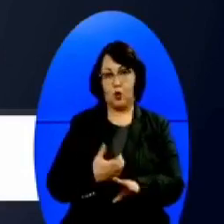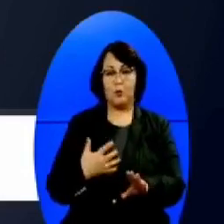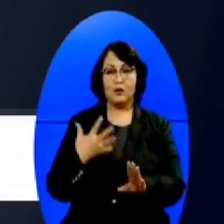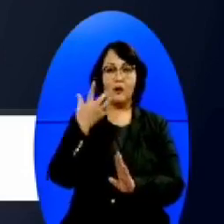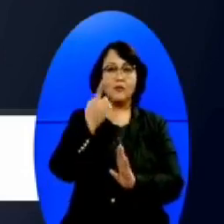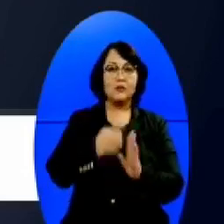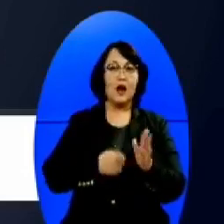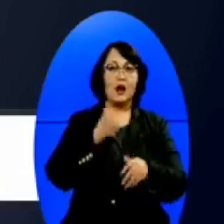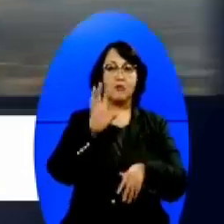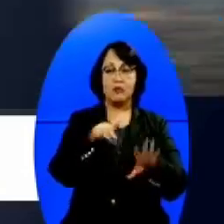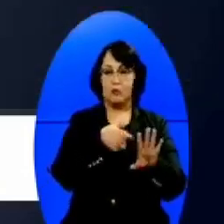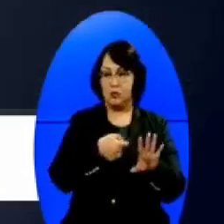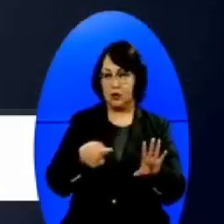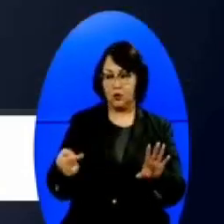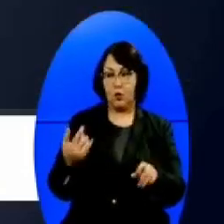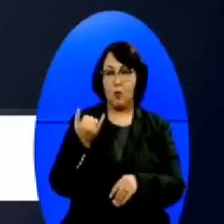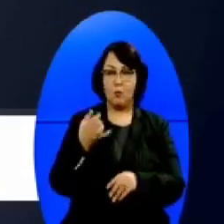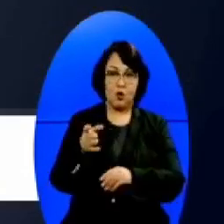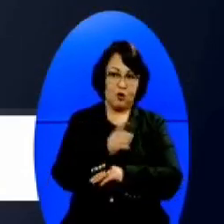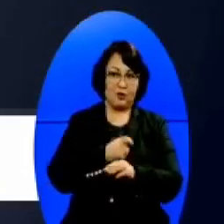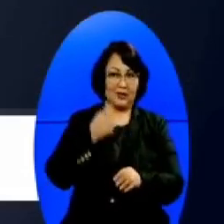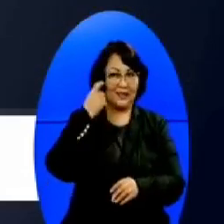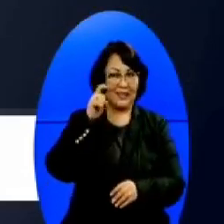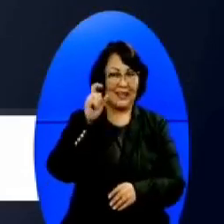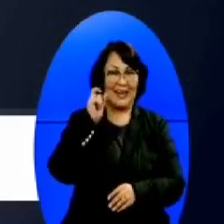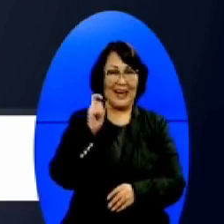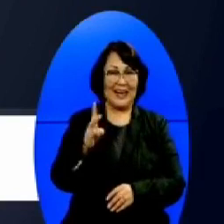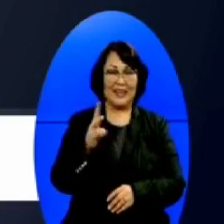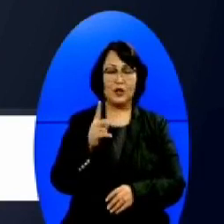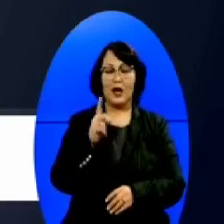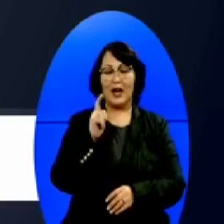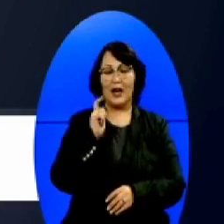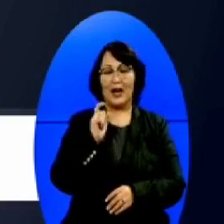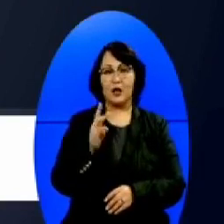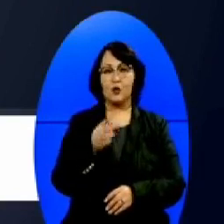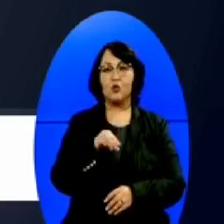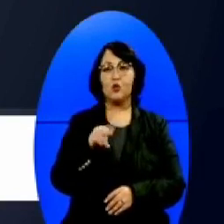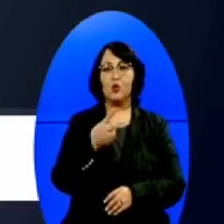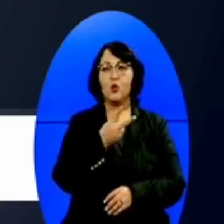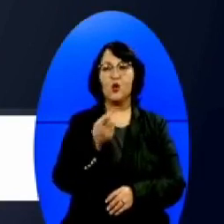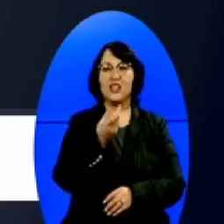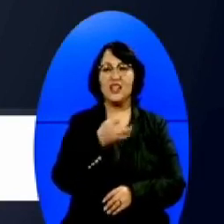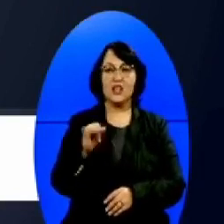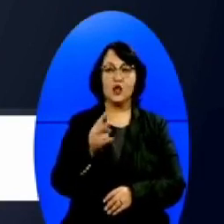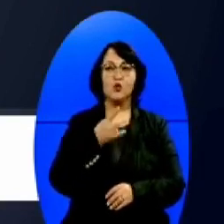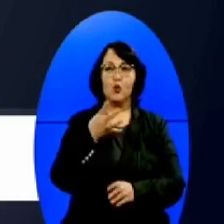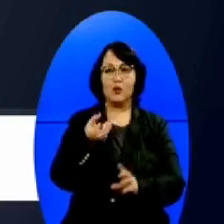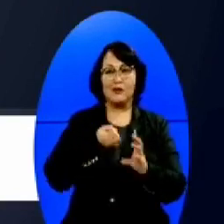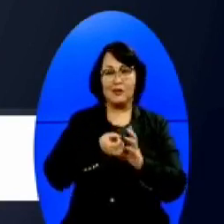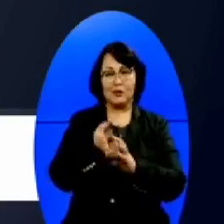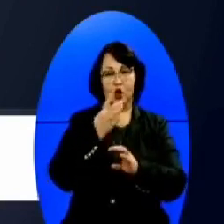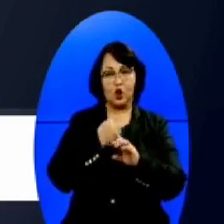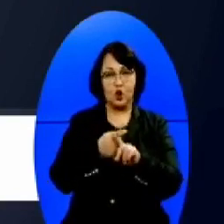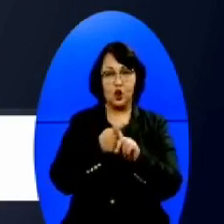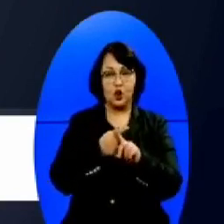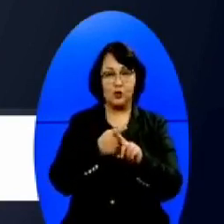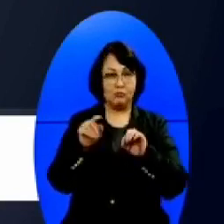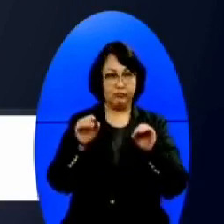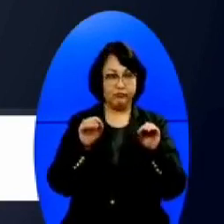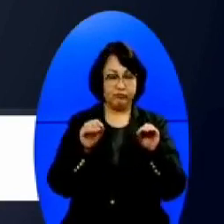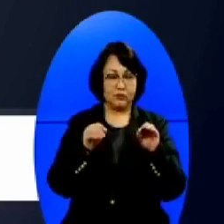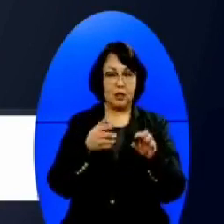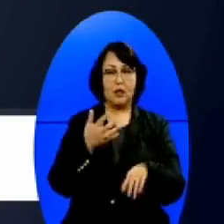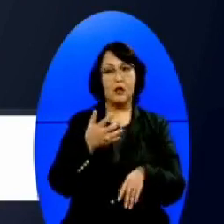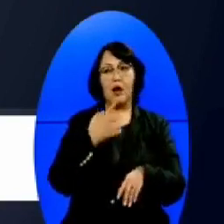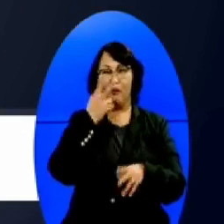сарын 15-наас Улаанбаатар хотод түүхийн нүүрсний хэрэглээг хориглох шийдвэр гаргасан. Үр дүнд нь агаарын бохирдол 50-55 хувиар буурсан,